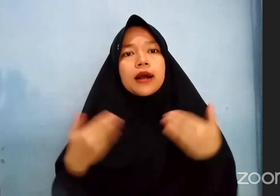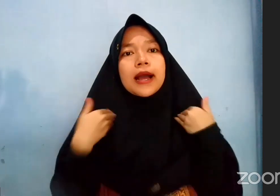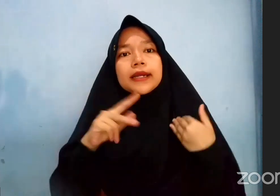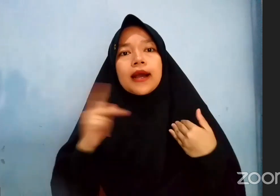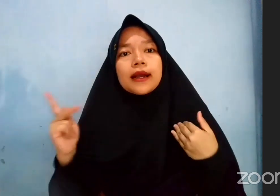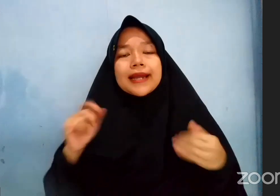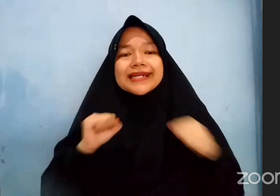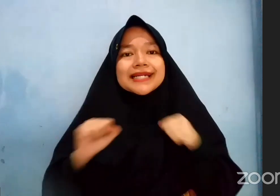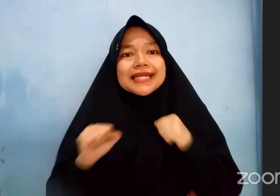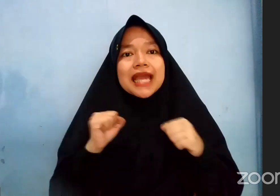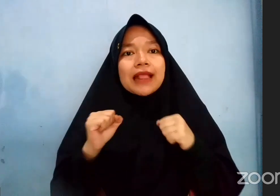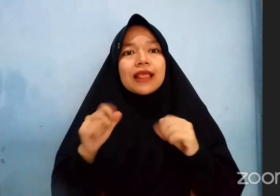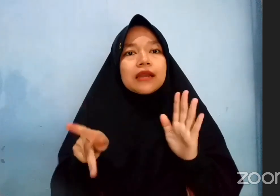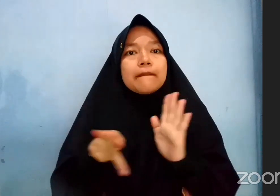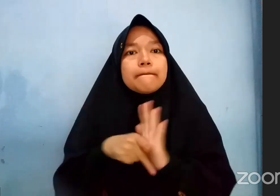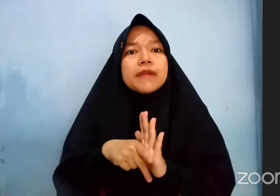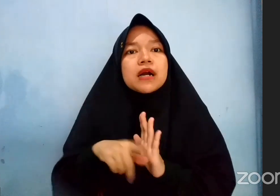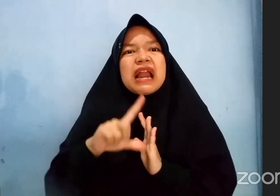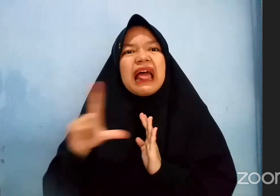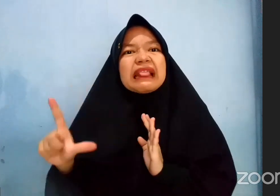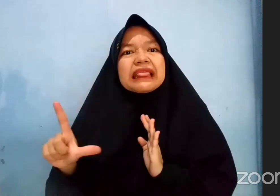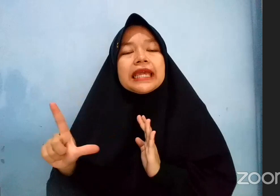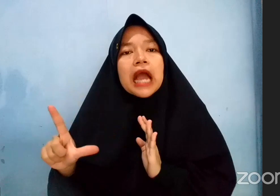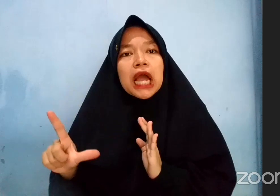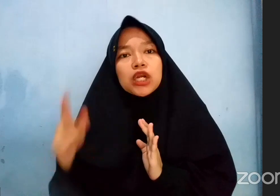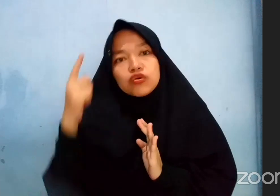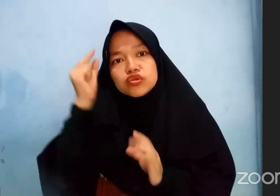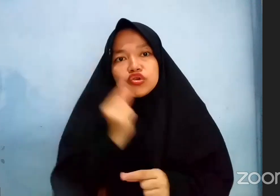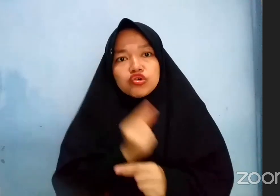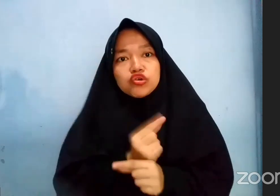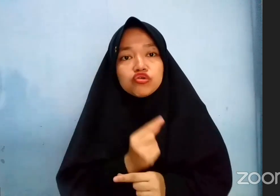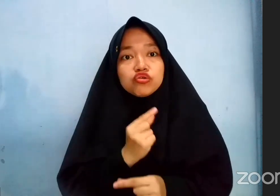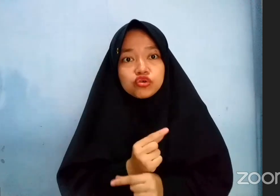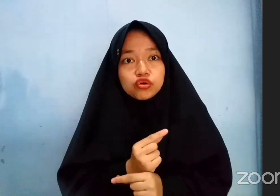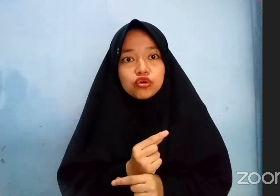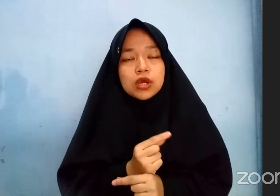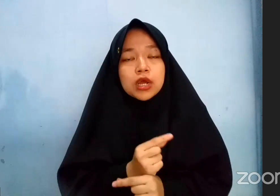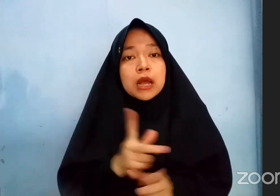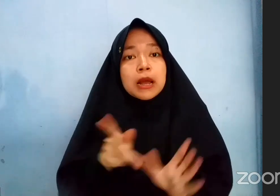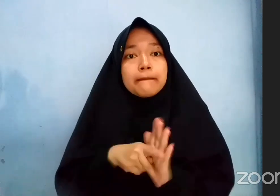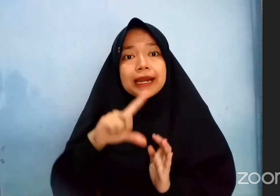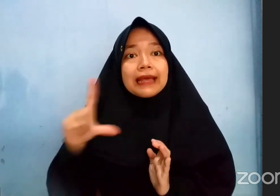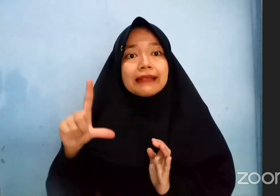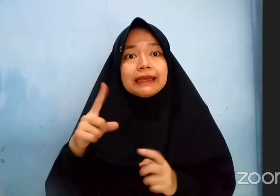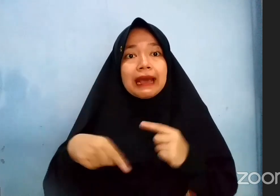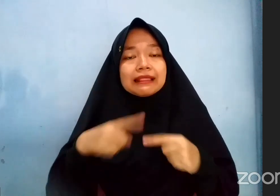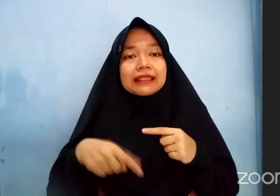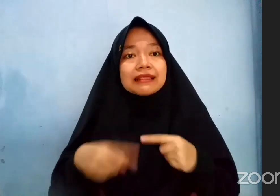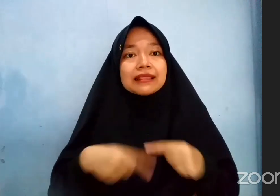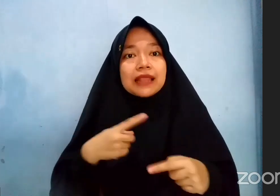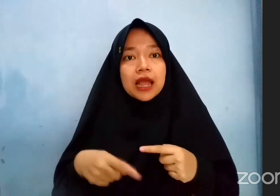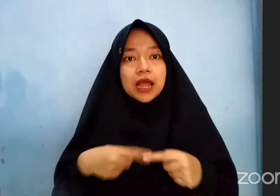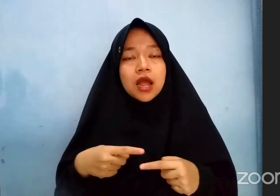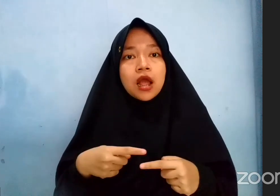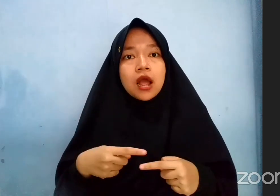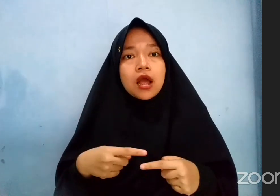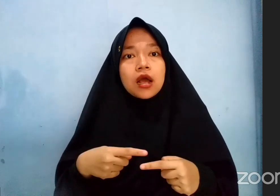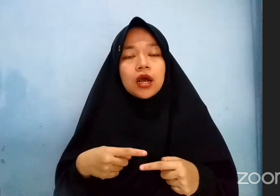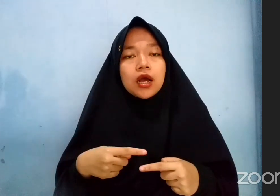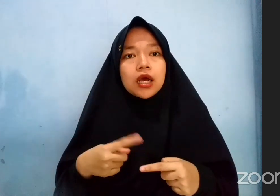saatnya memang ini harus dinikmati oleh teman-teman apalagi untuk tunanetra ya guru-guru tunanetra yang keterbatasan